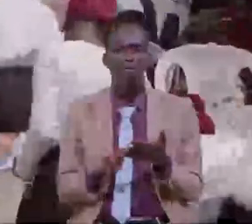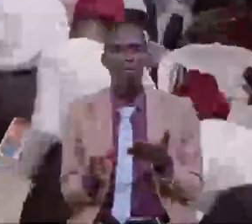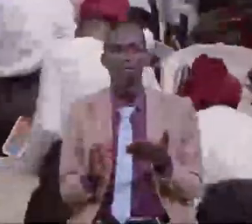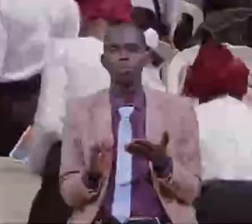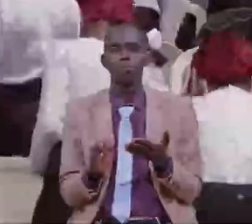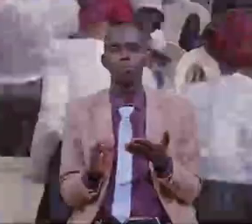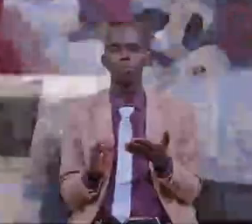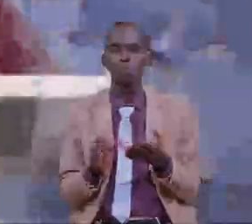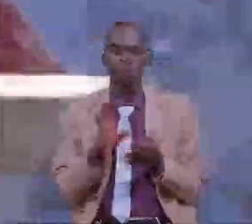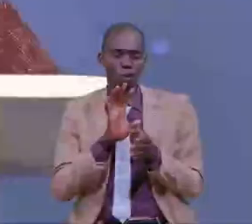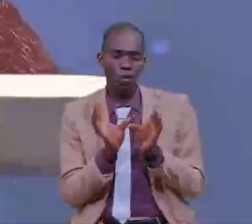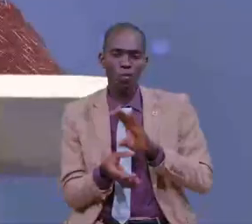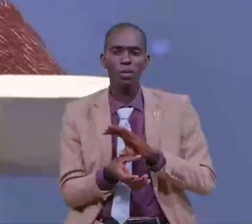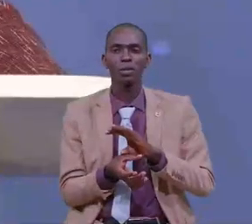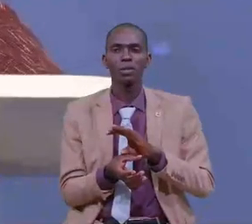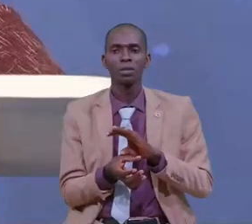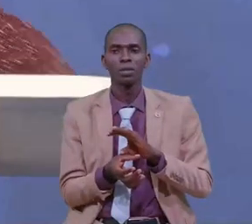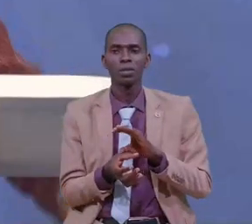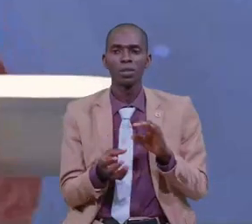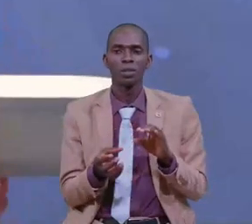pardonné, converti.